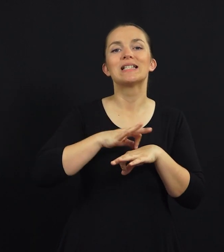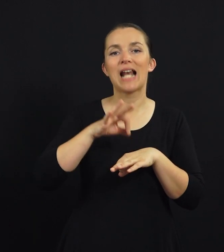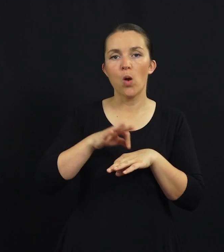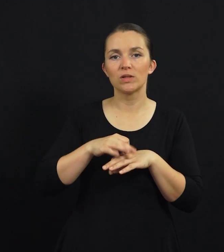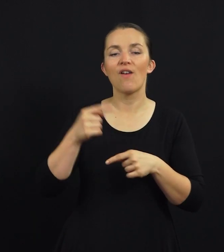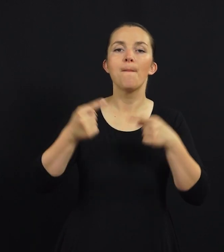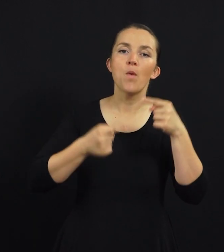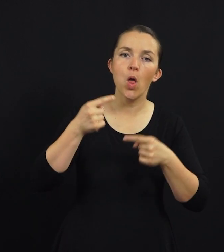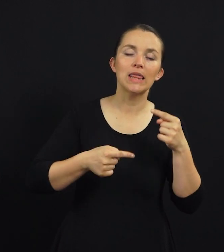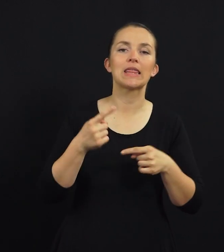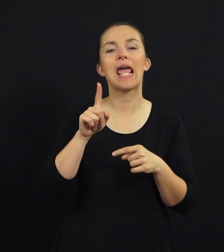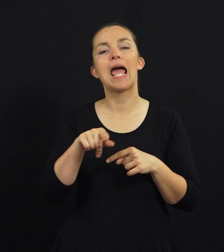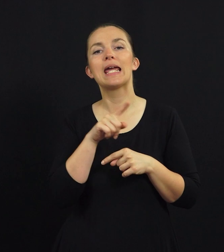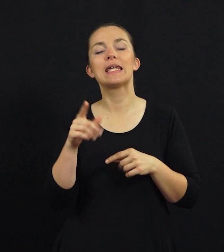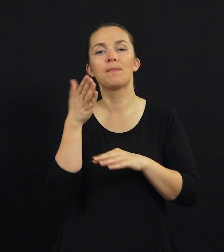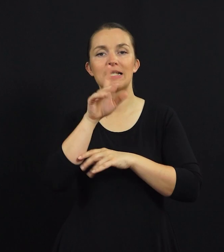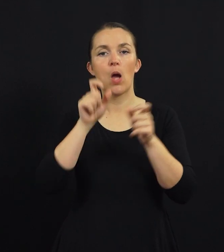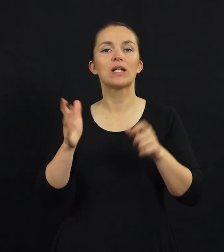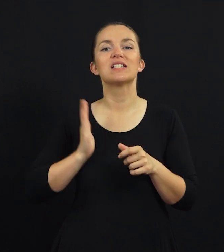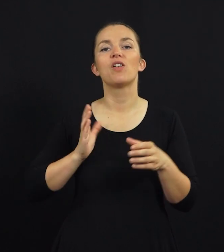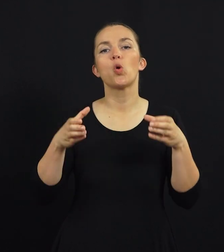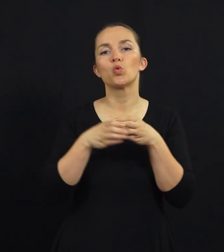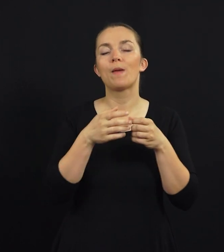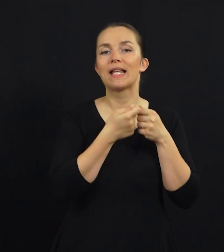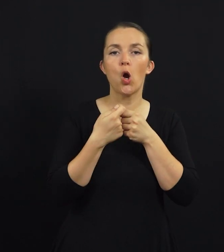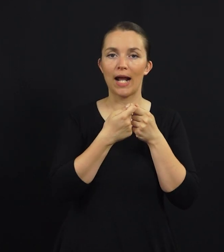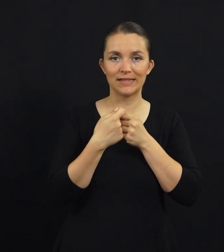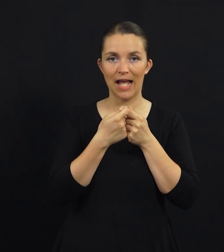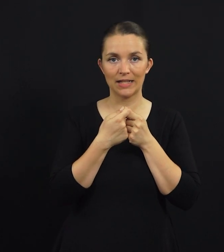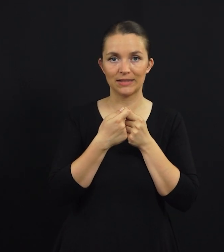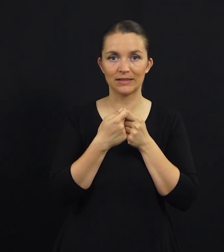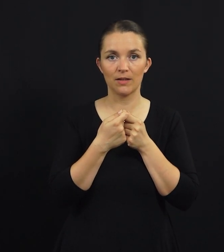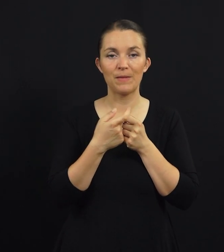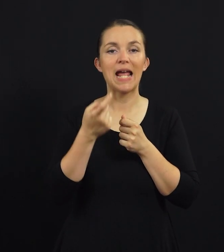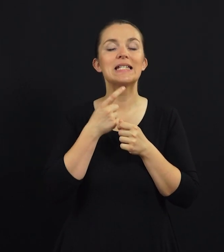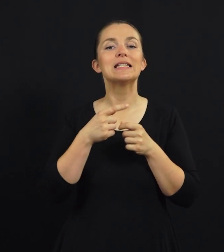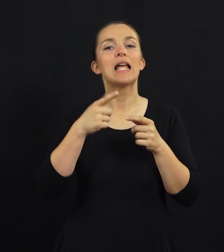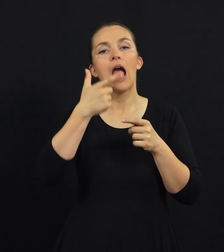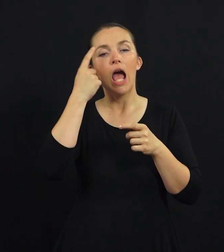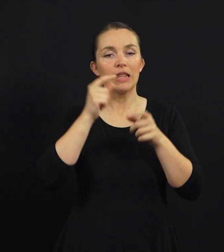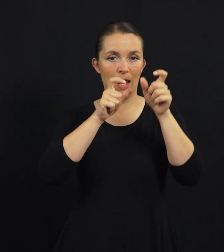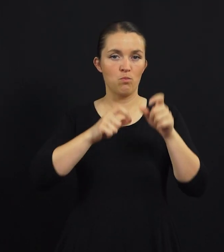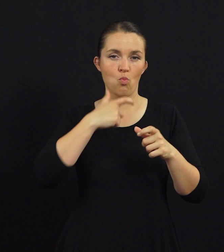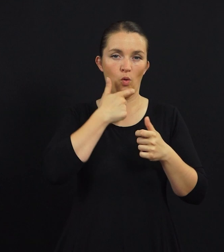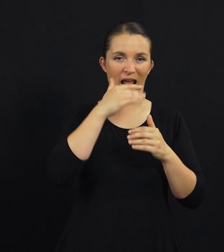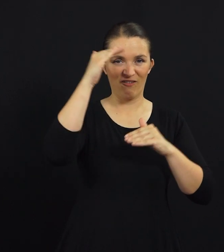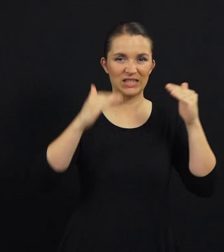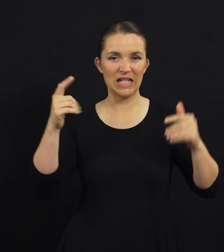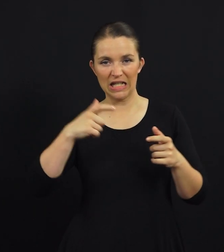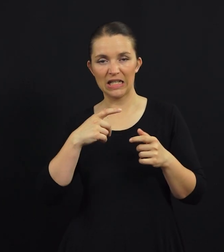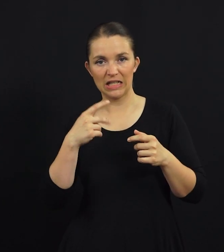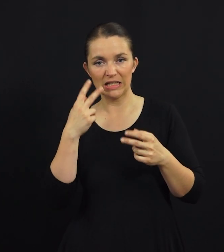področja zdravstva, politike ter predstavniki civilno-družbenih organizacij. Iz demografski sliki